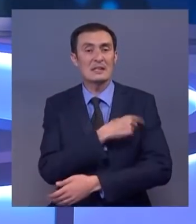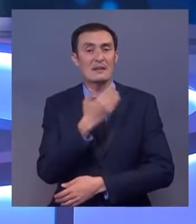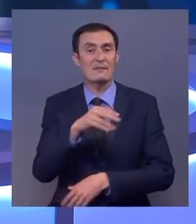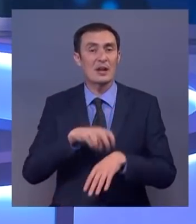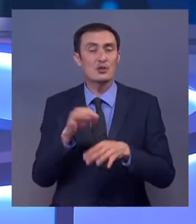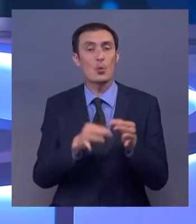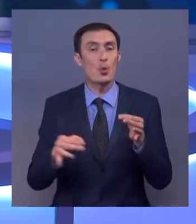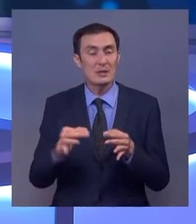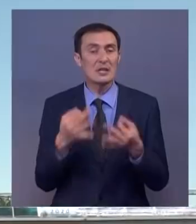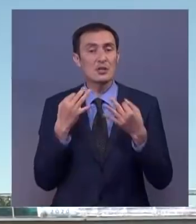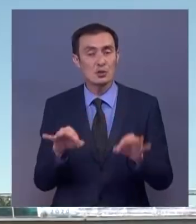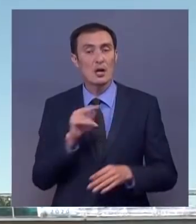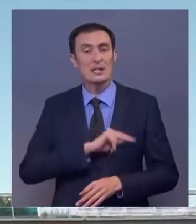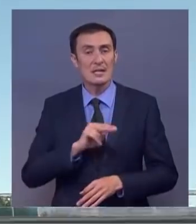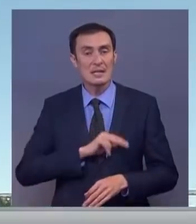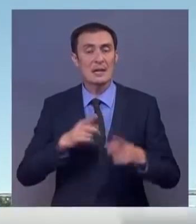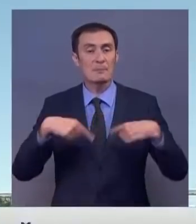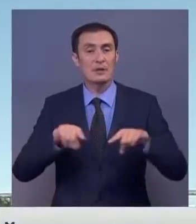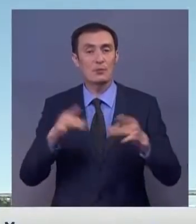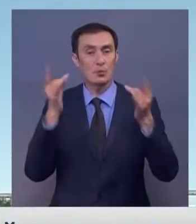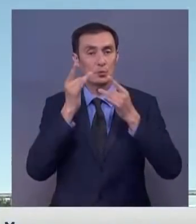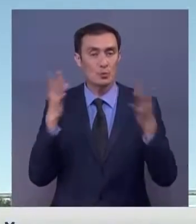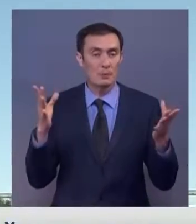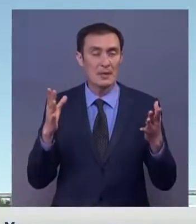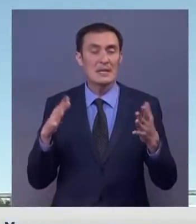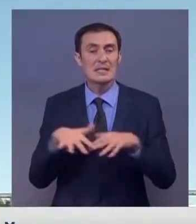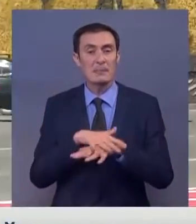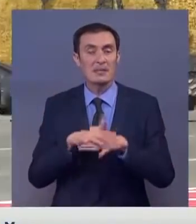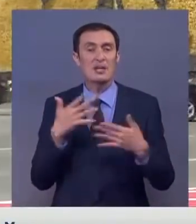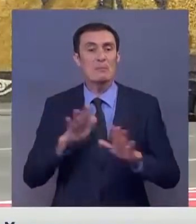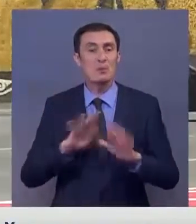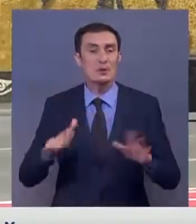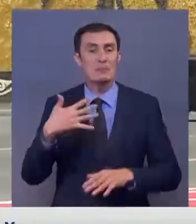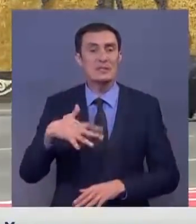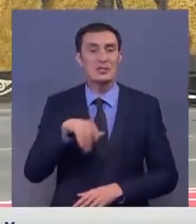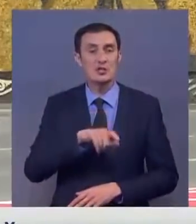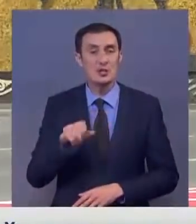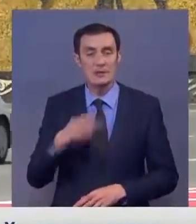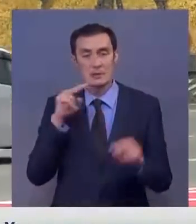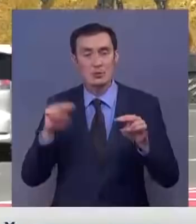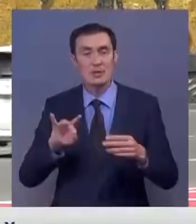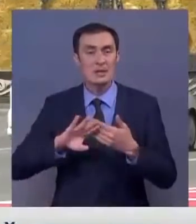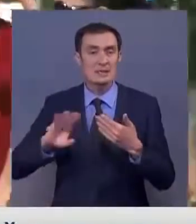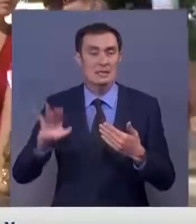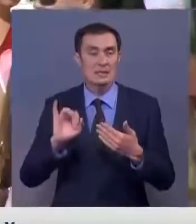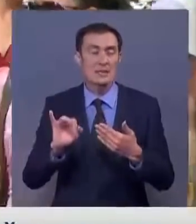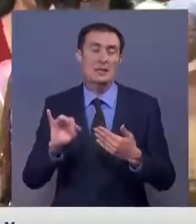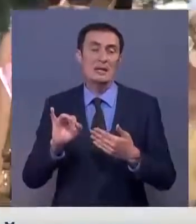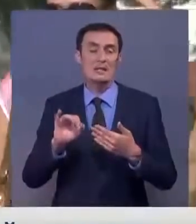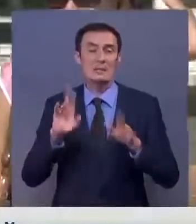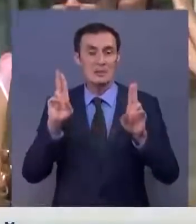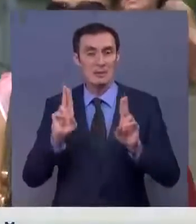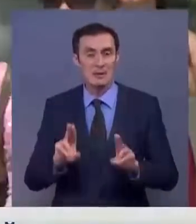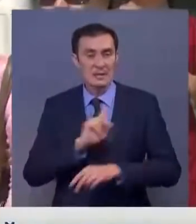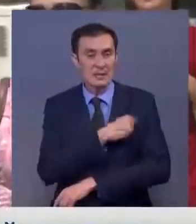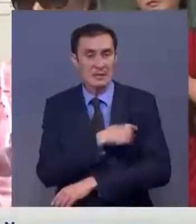врач региона. При этом разрешена деятельность объектов культуры при заполняемости не больше 50 человек с соблюдением дистанции и санитарных